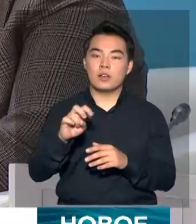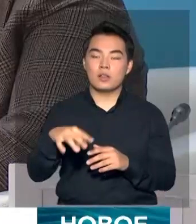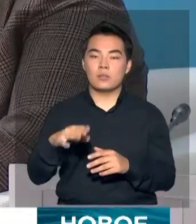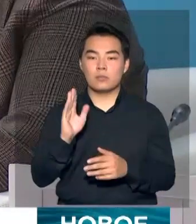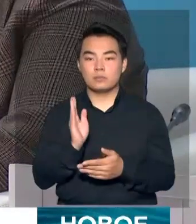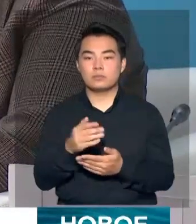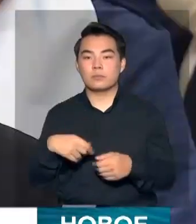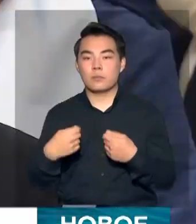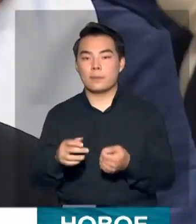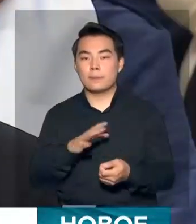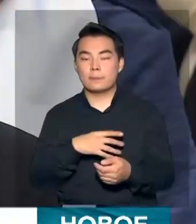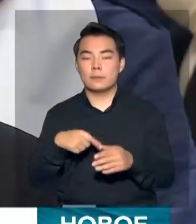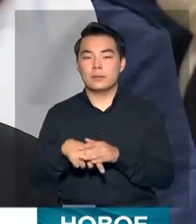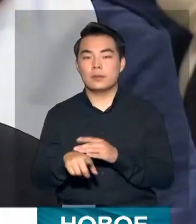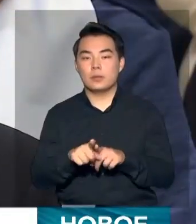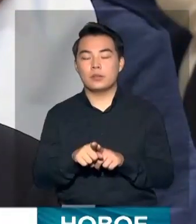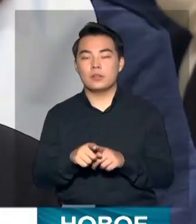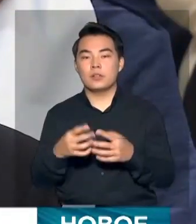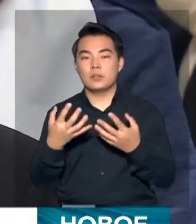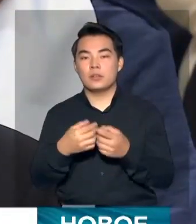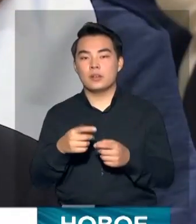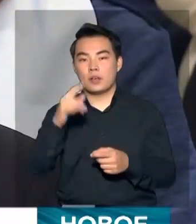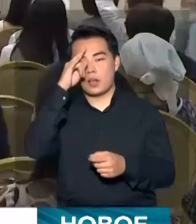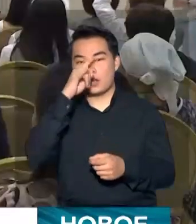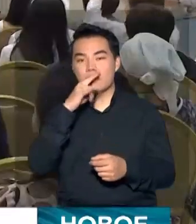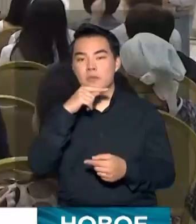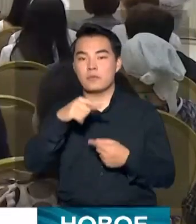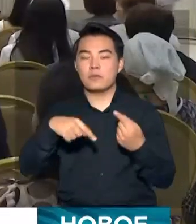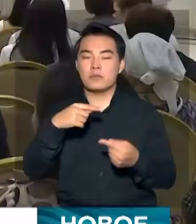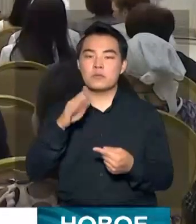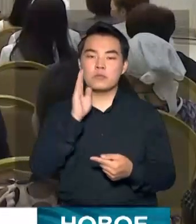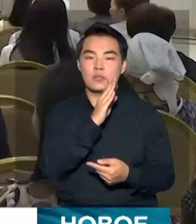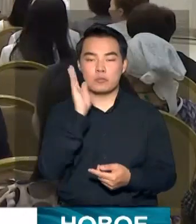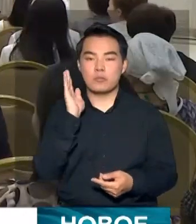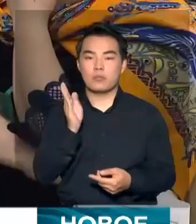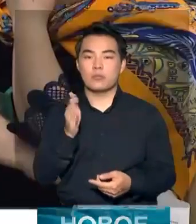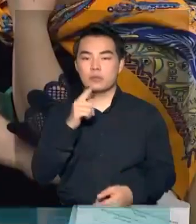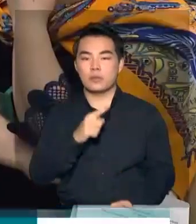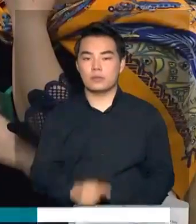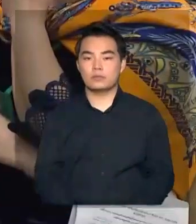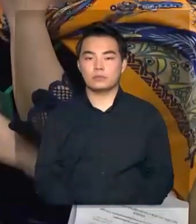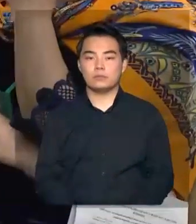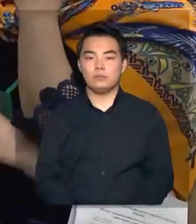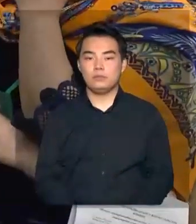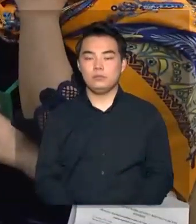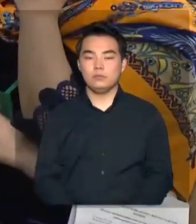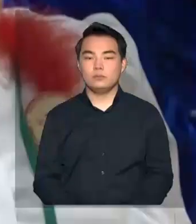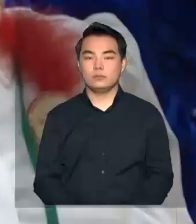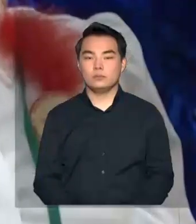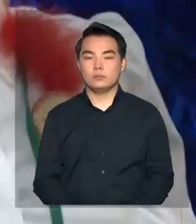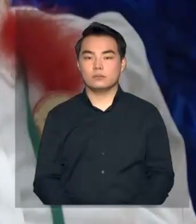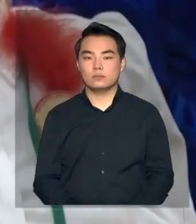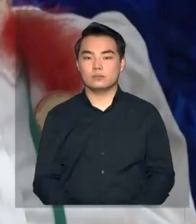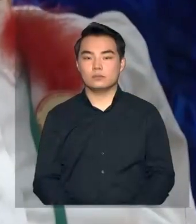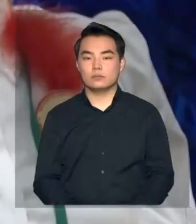будущем появится еще как минимум несколько настоящих казахстанских бизнес-вумен. Назымгуль Кумыспаева, Нурлан Джаватаров,